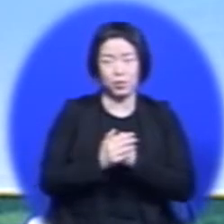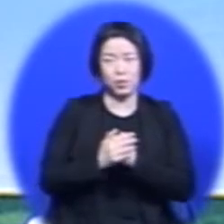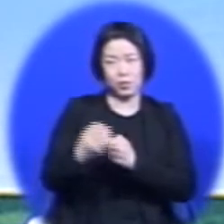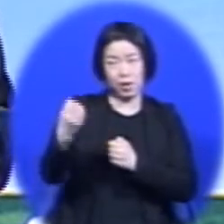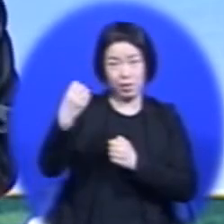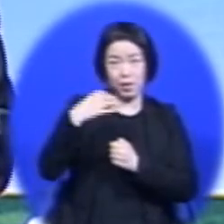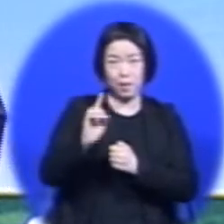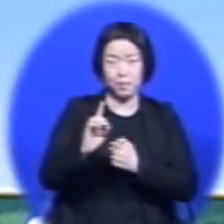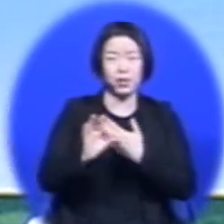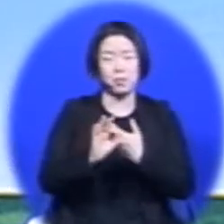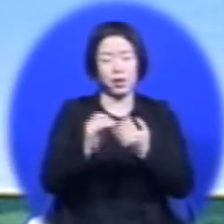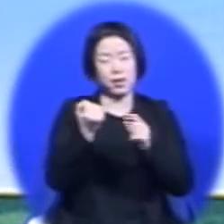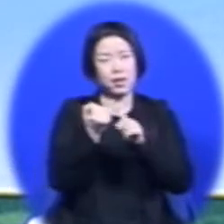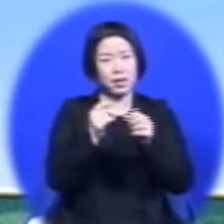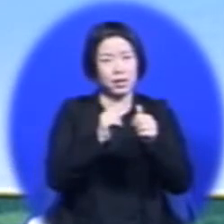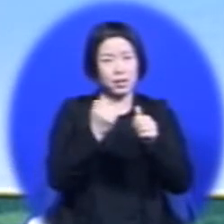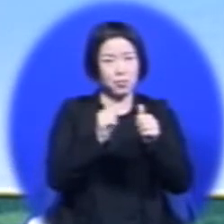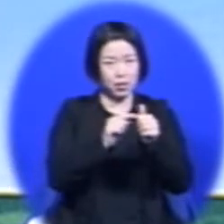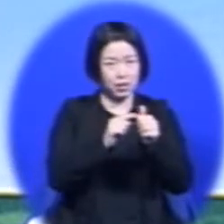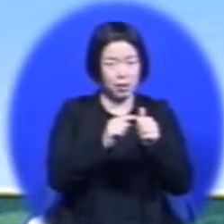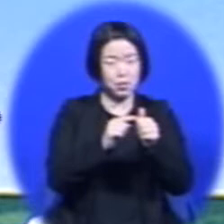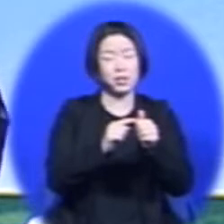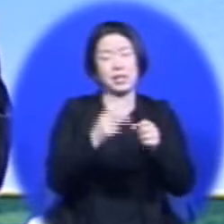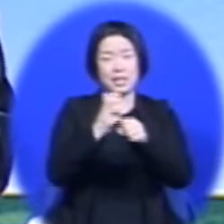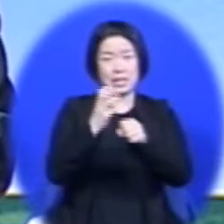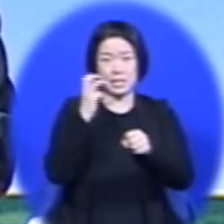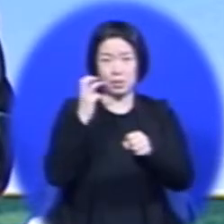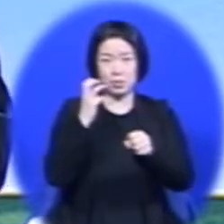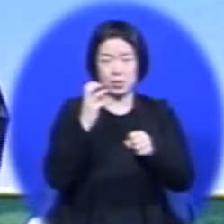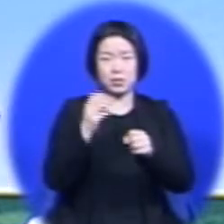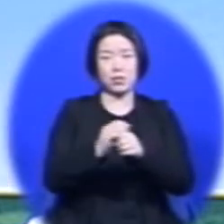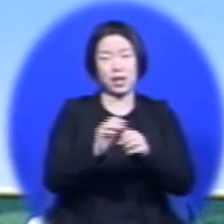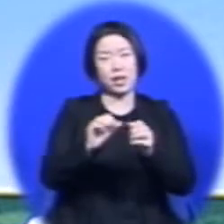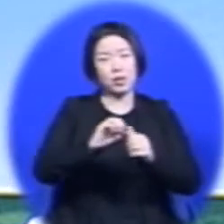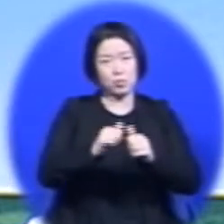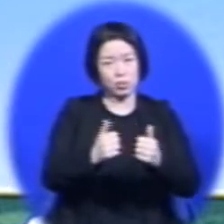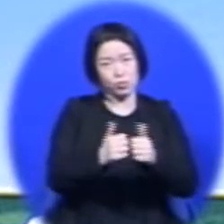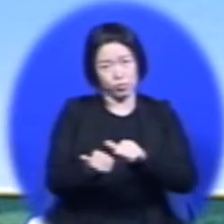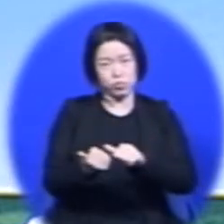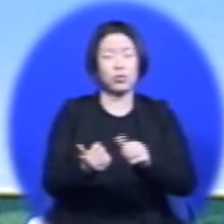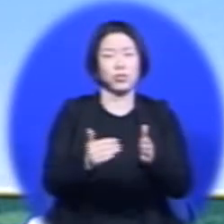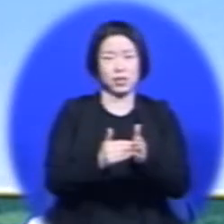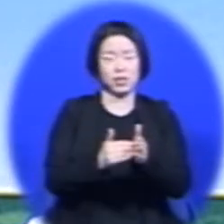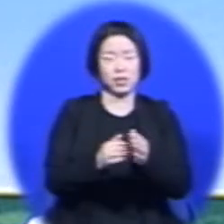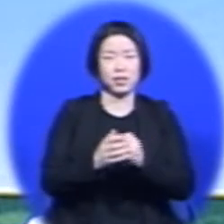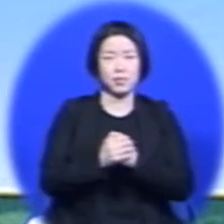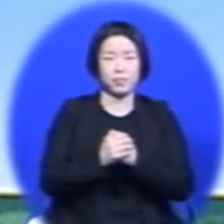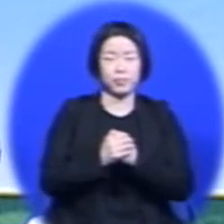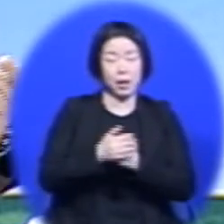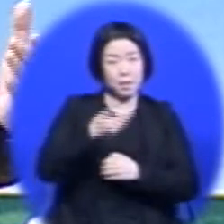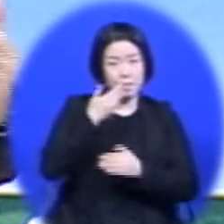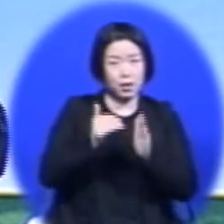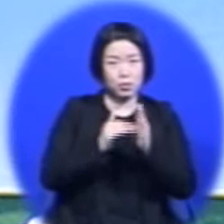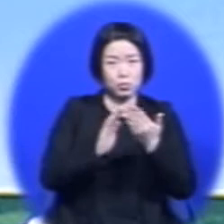하는 이야기가 남편이 30년 전에 남편과 사별했었다는 이야기를 하셨답니다. 식사를